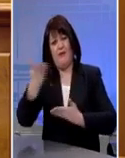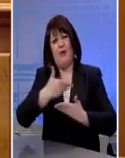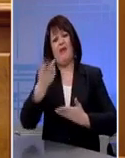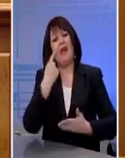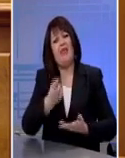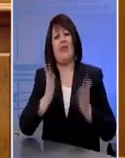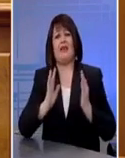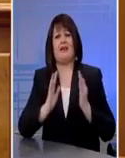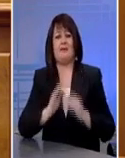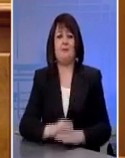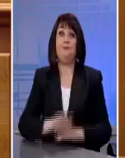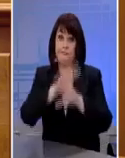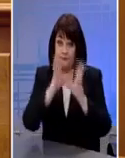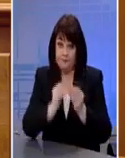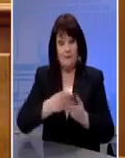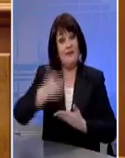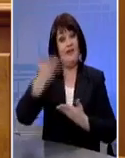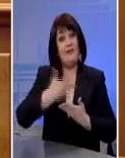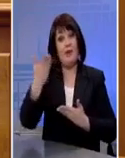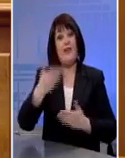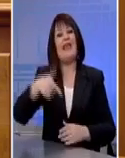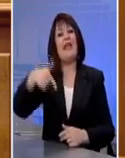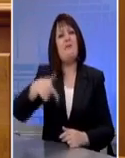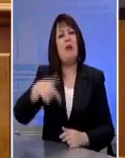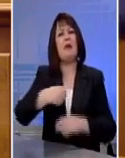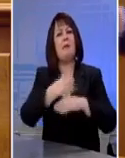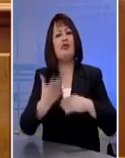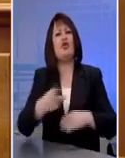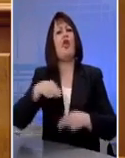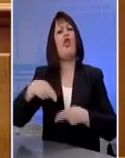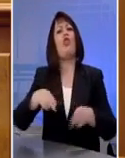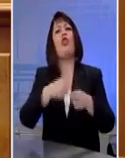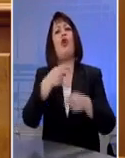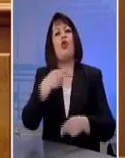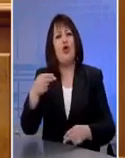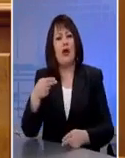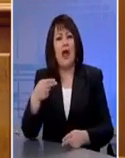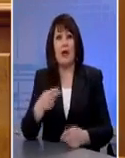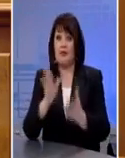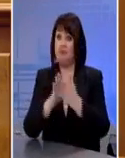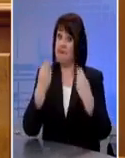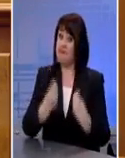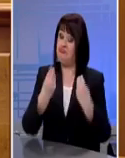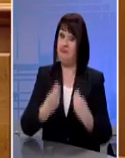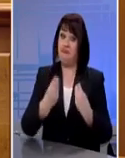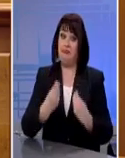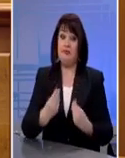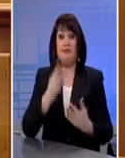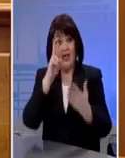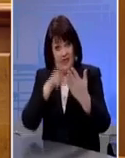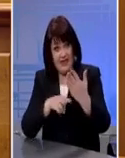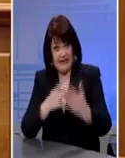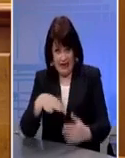Καταρχάς, όλα τα δημοσιεύματα για την κυρία Γεννηματά, για τον κύριο Θοδωράκη, για όλους σας, είναι επενετικά. Δέστε